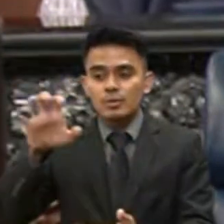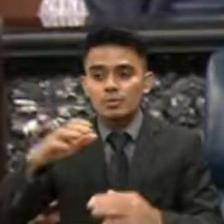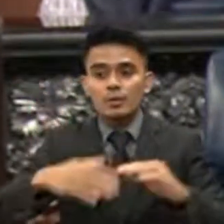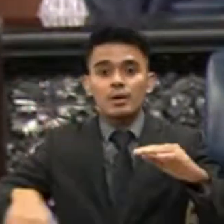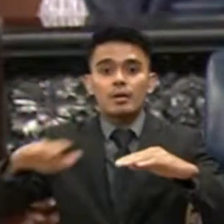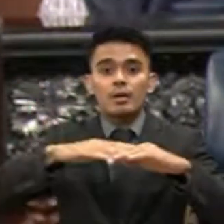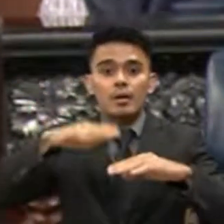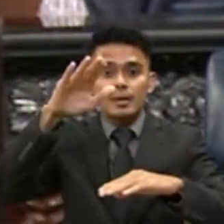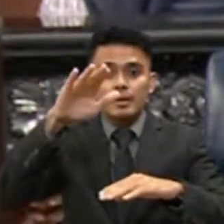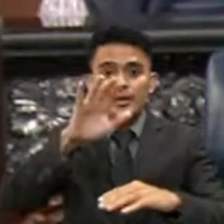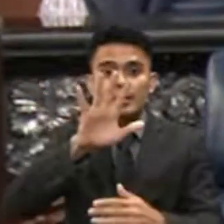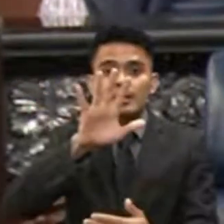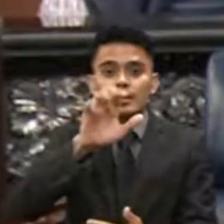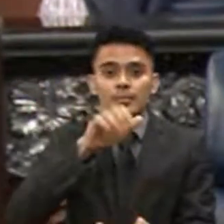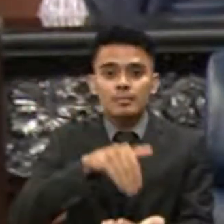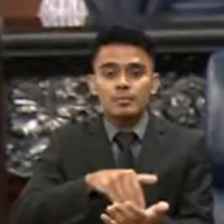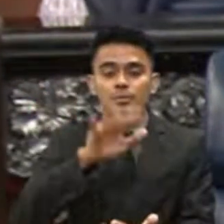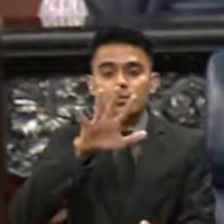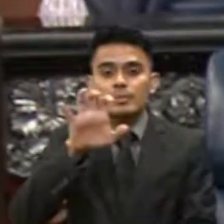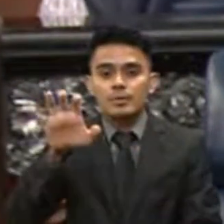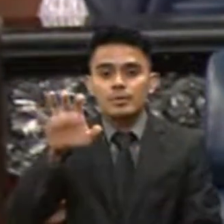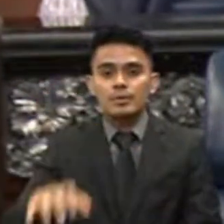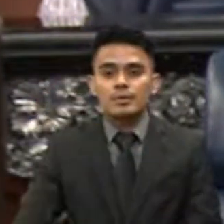lebih pada 1500